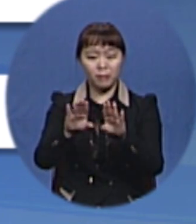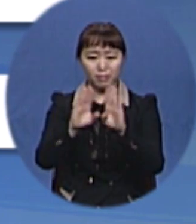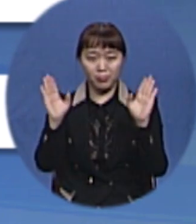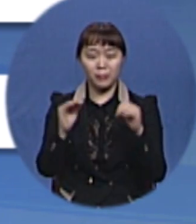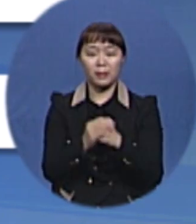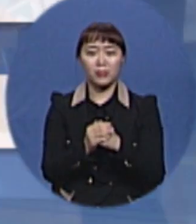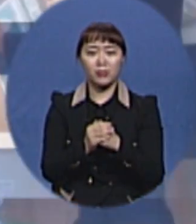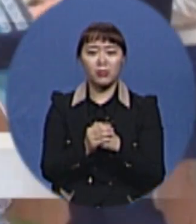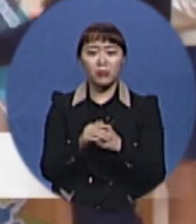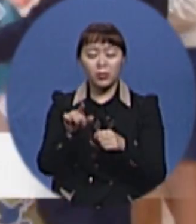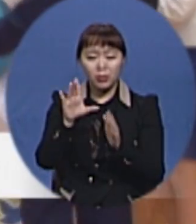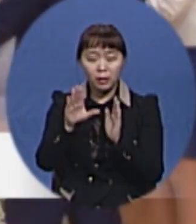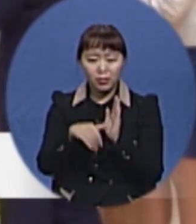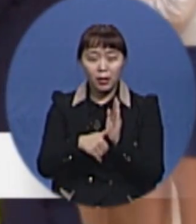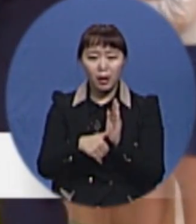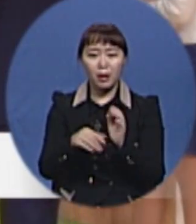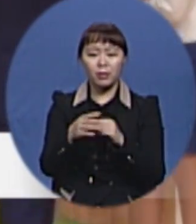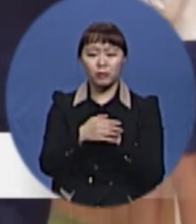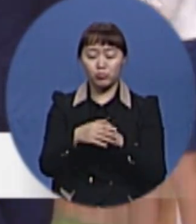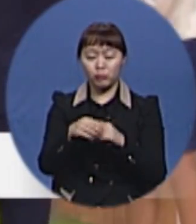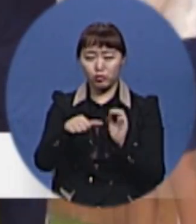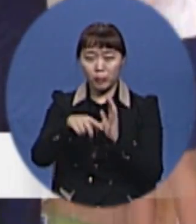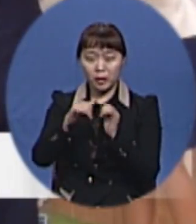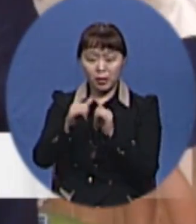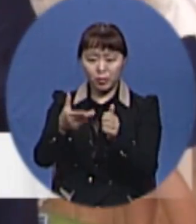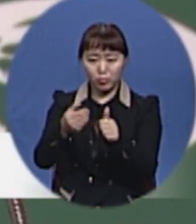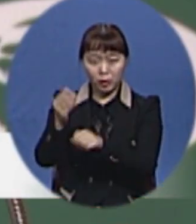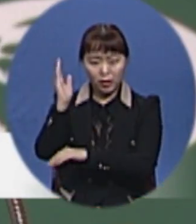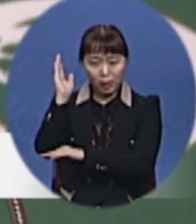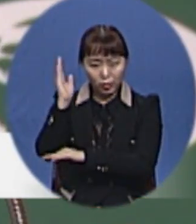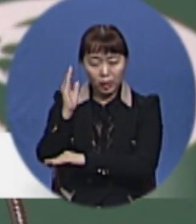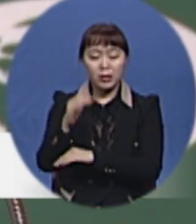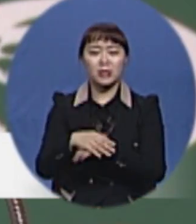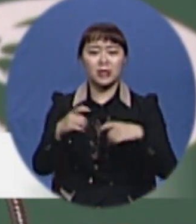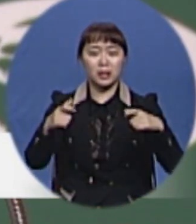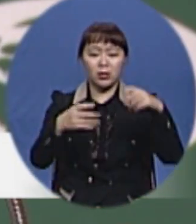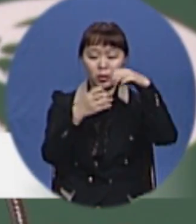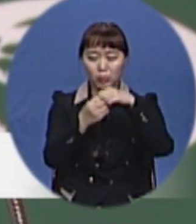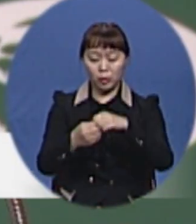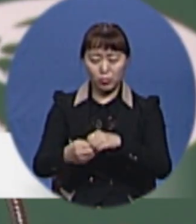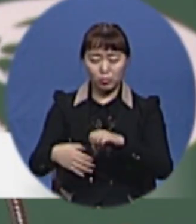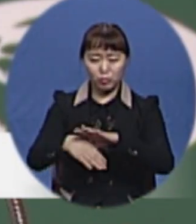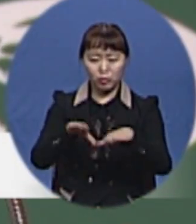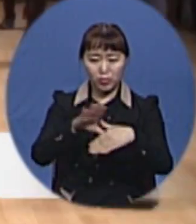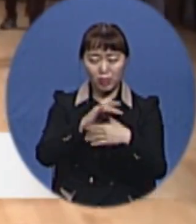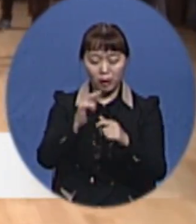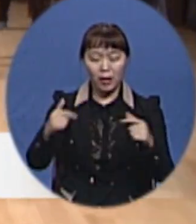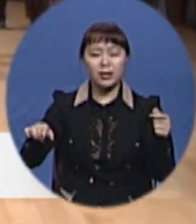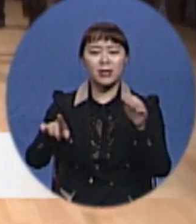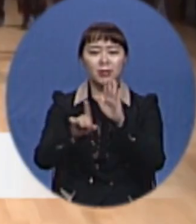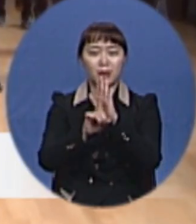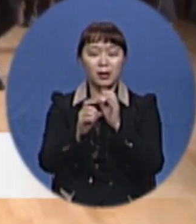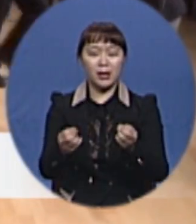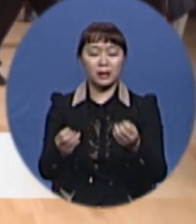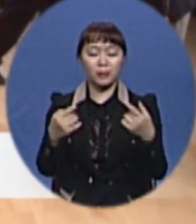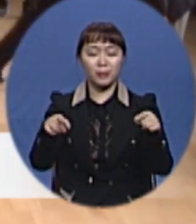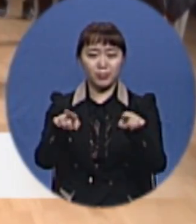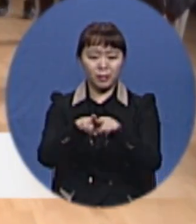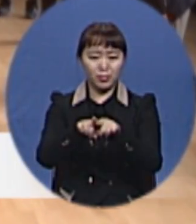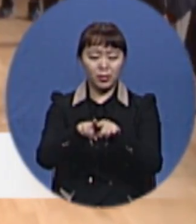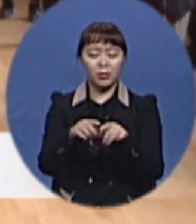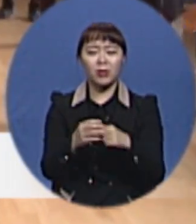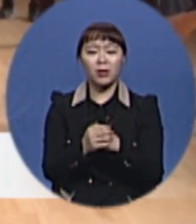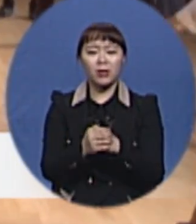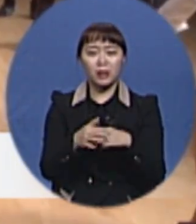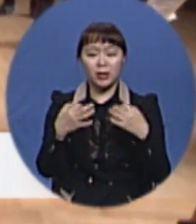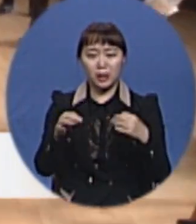열었습니다. 전국대회에서는 명사들의 초청 강연과 지역 전통문화에 대한 전시 등의 행사도 함께 운영됐습니다.